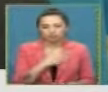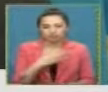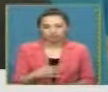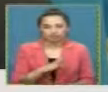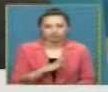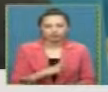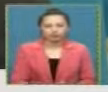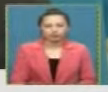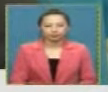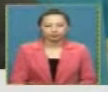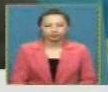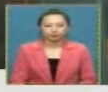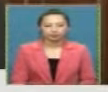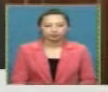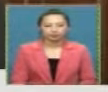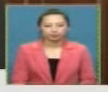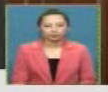алғыс білдірді.